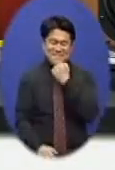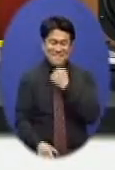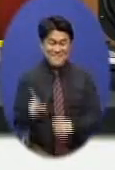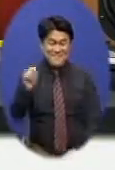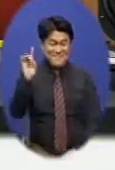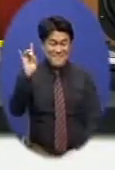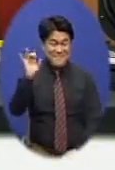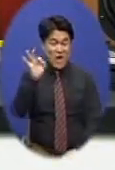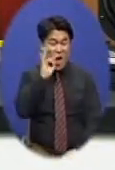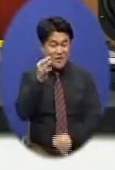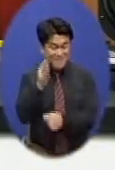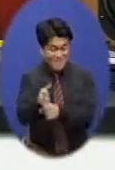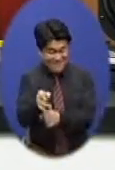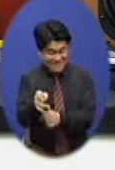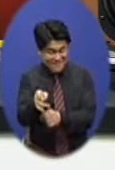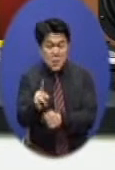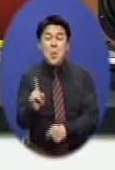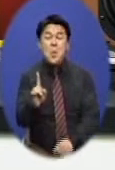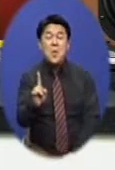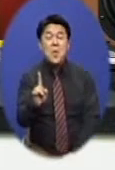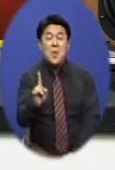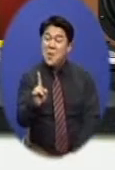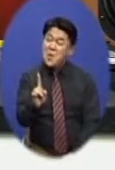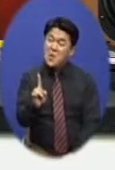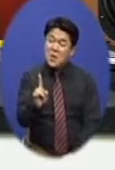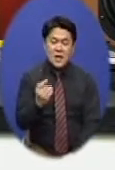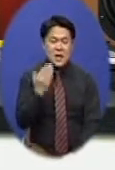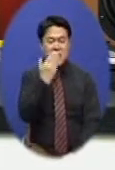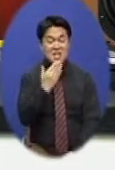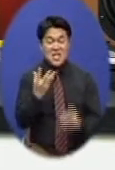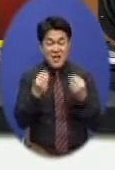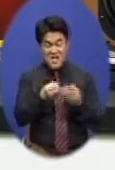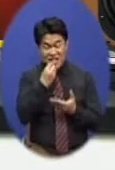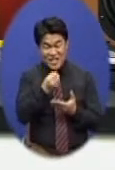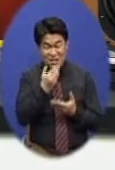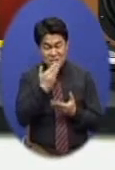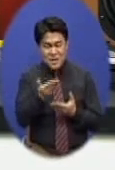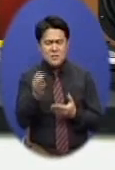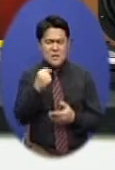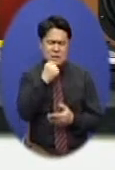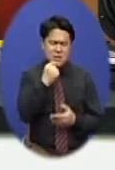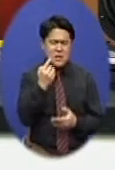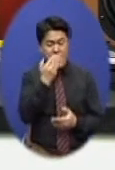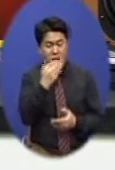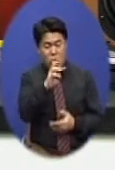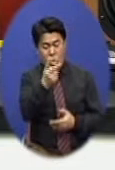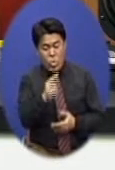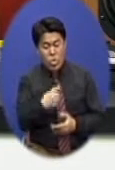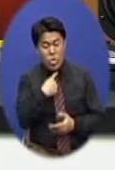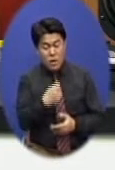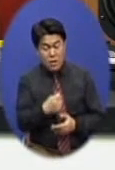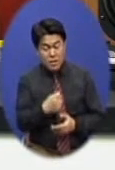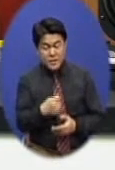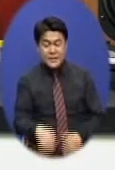만원 한 잔에 사탕을 사가지고 어떻게 할까요? 달콤함이 원 없는데 뭐 쓰다달다 반복하는 우리 사랑은 그냥